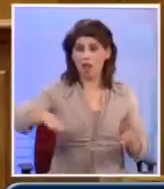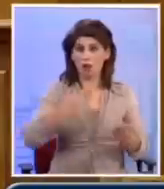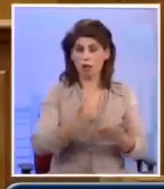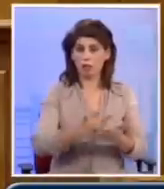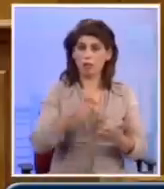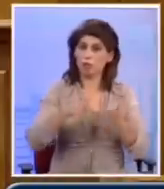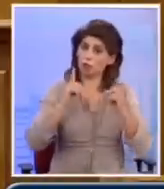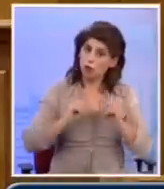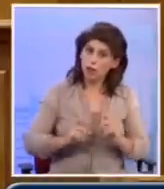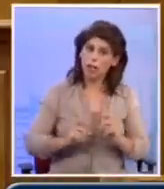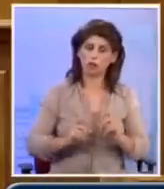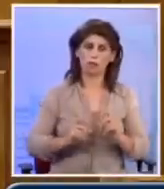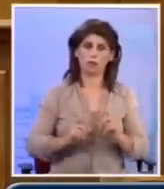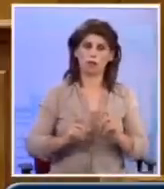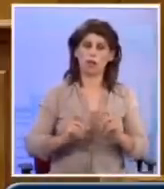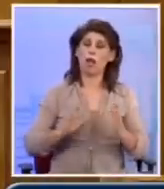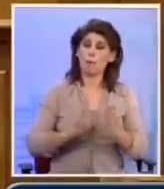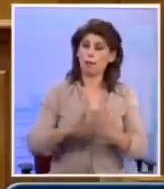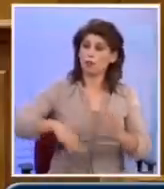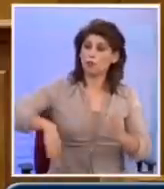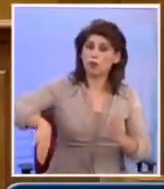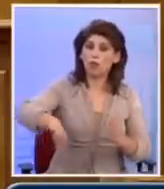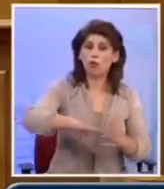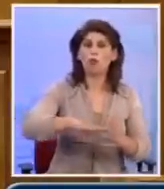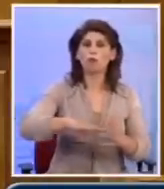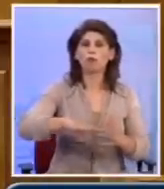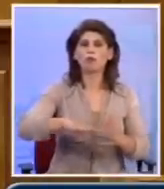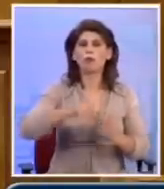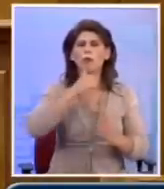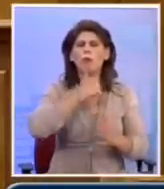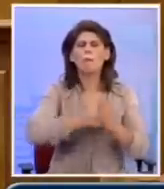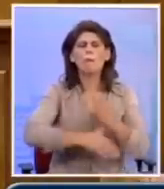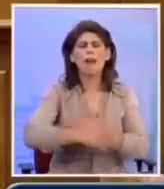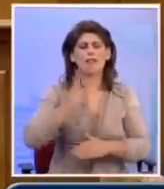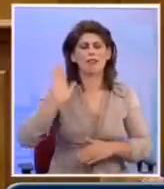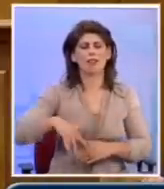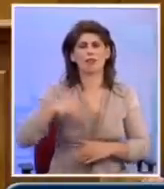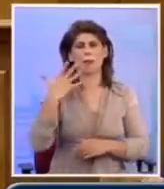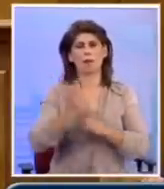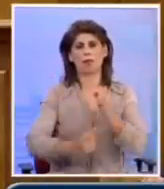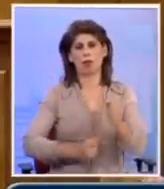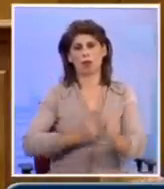είναι και το χρέος μας απέναντι σε ένα λαό που υπέφερε τα τελευταία 5 χρόνια,